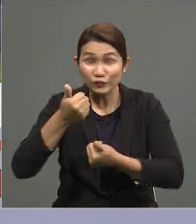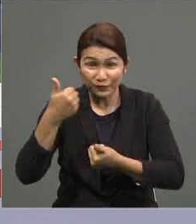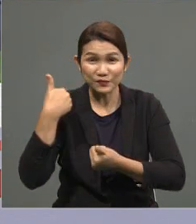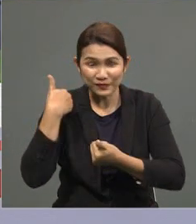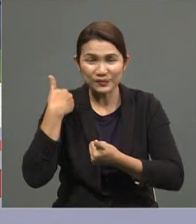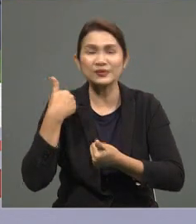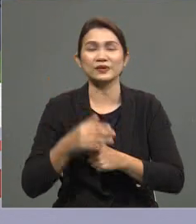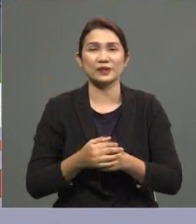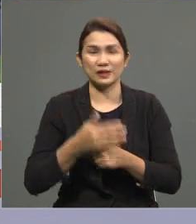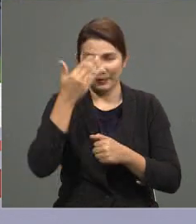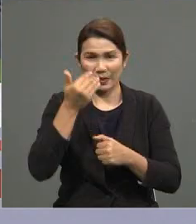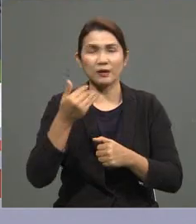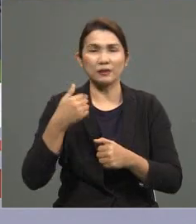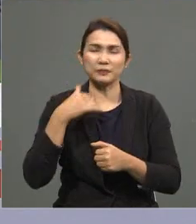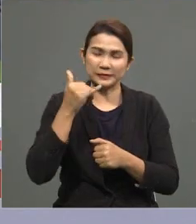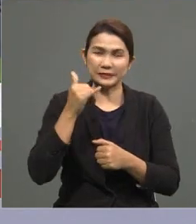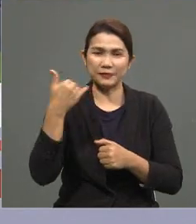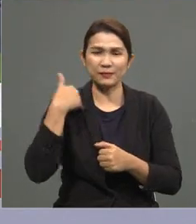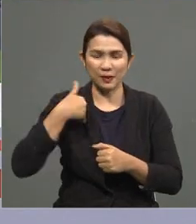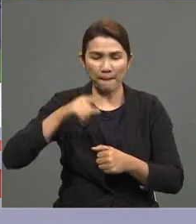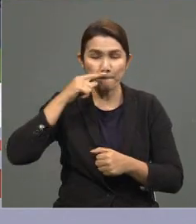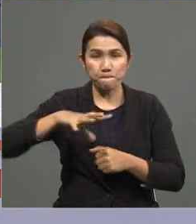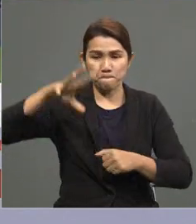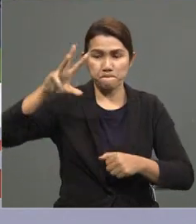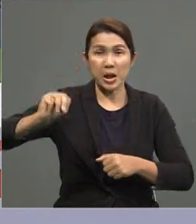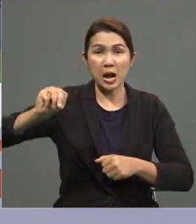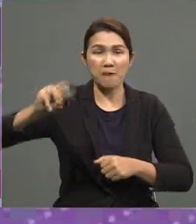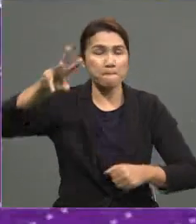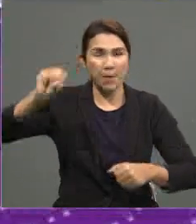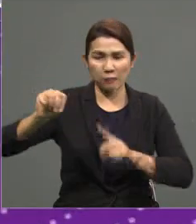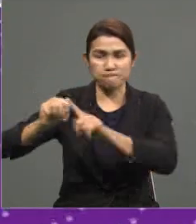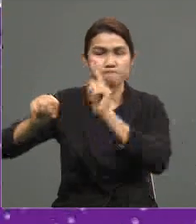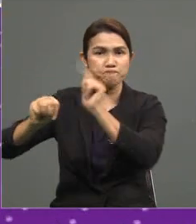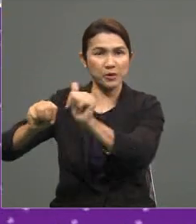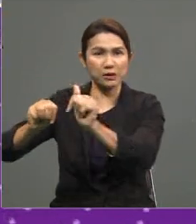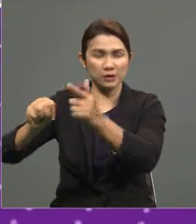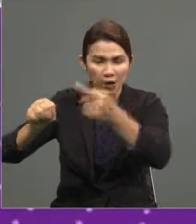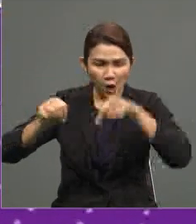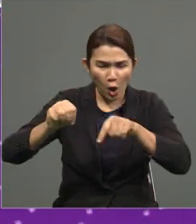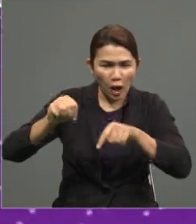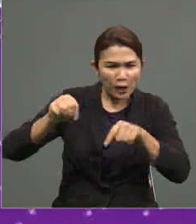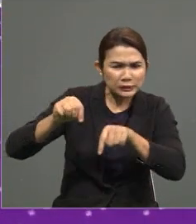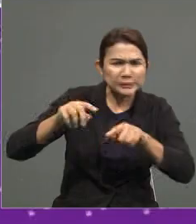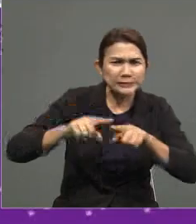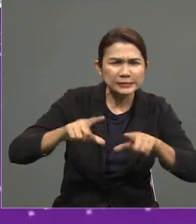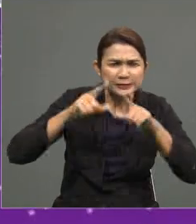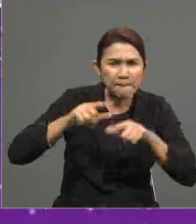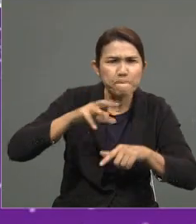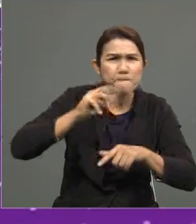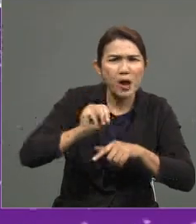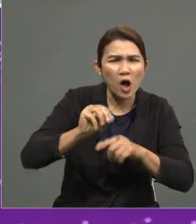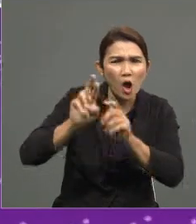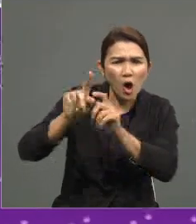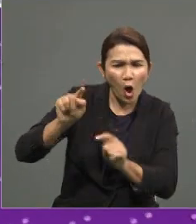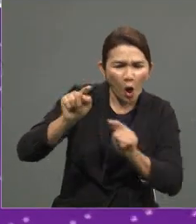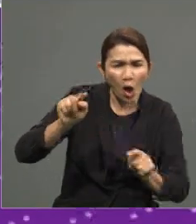นะครับคือเราอาจจะมีเมืองหลักๆเมืองรองถ้าเกิดมีแหล่งท่องเที่ยวเนี่ยบอกทีมข่าวเราได้นะบอกประชาสัมพันธ์จังหวัดเราได้เดี๋ยวจะมีการ